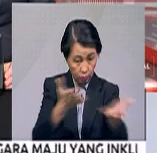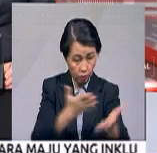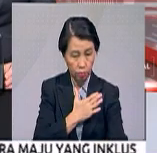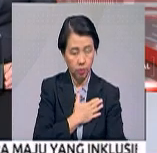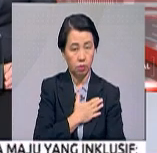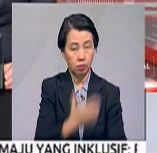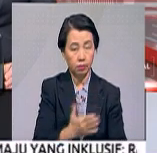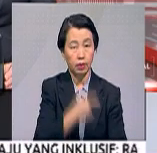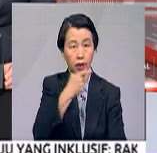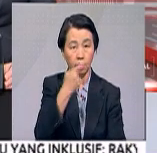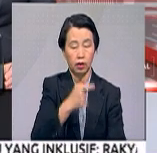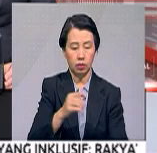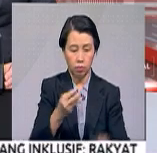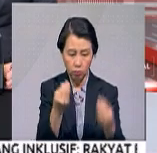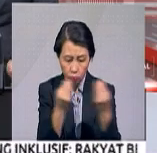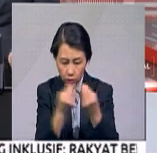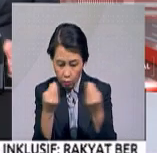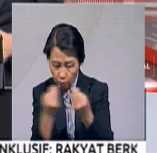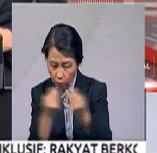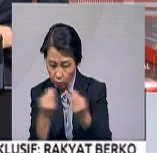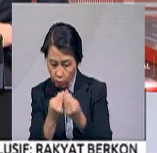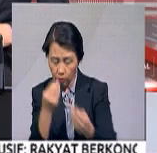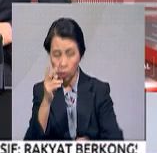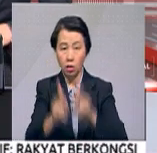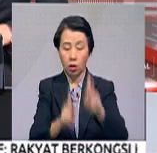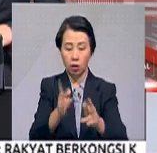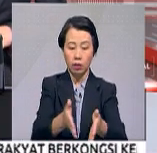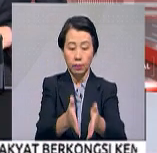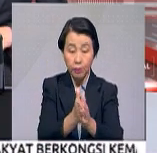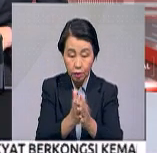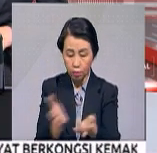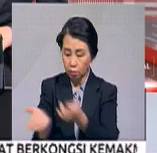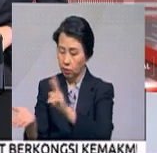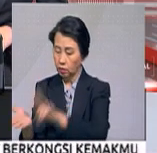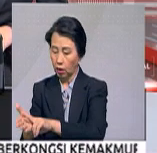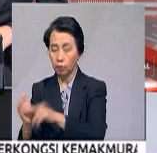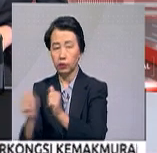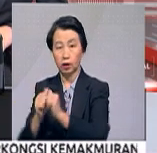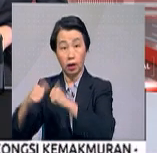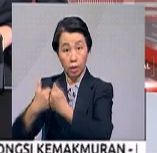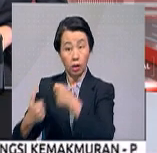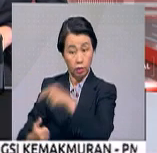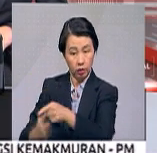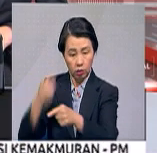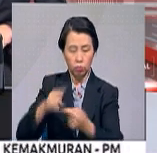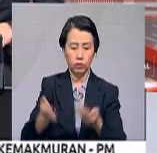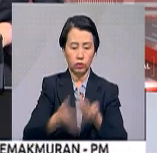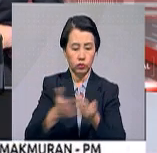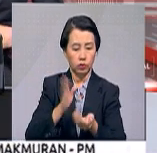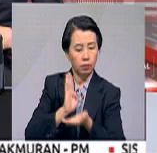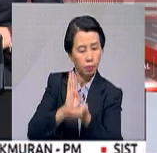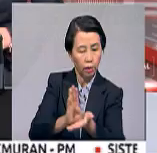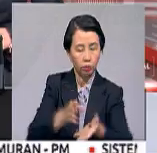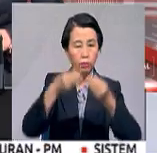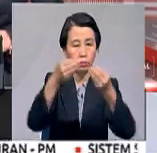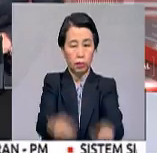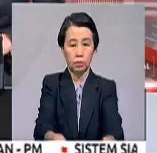itu berkata, bancian sedang dilakukan dan penduduk diminta mendaftar dengan agensi terlibat untuk memudahkan bantuan